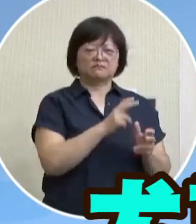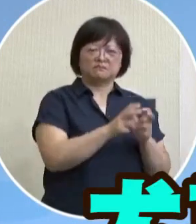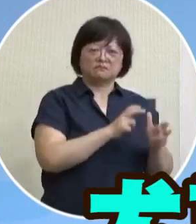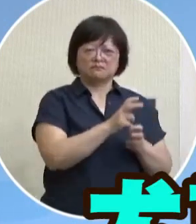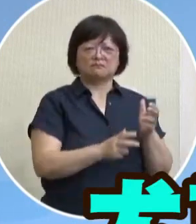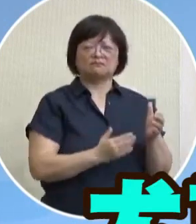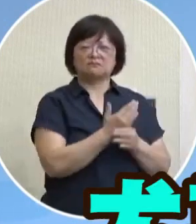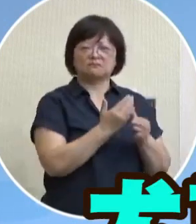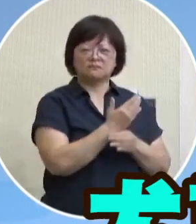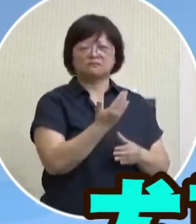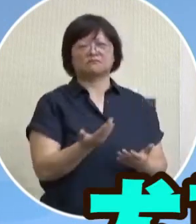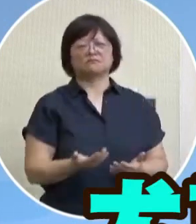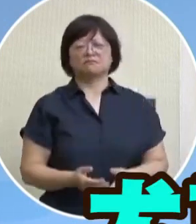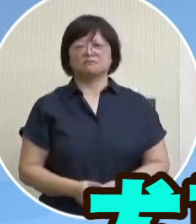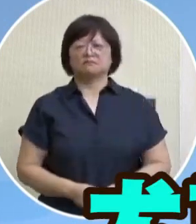界经济供应链，